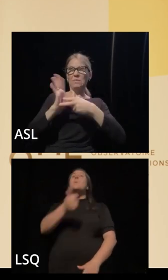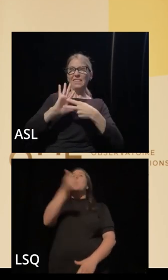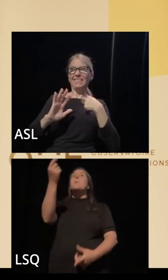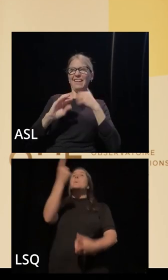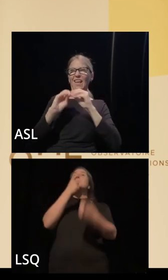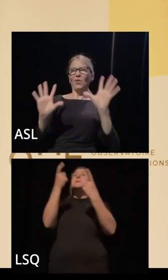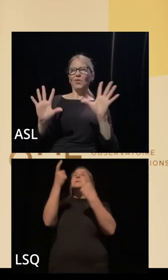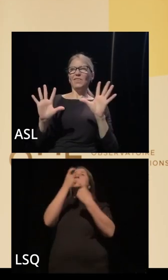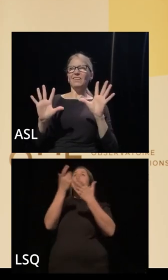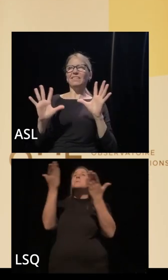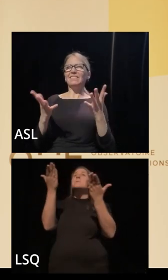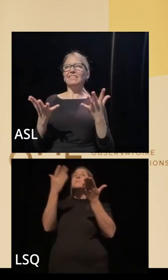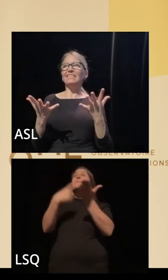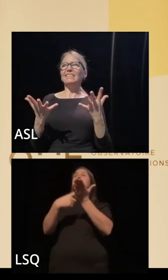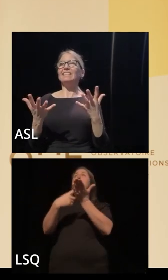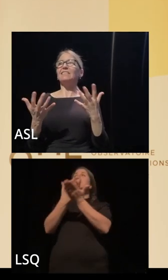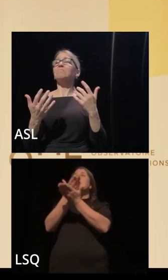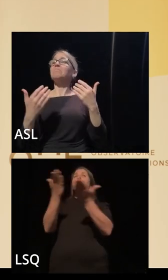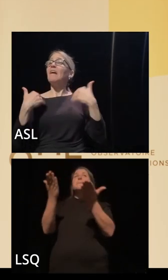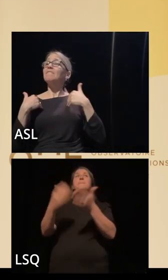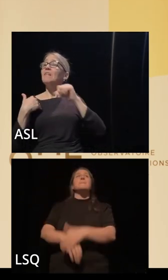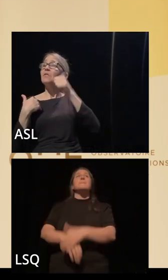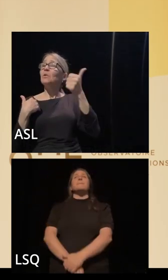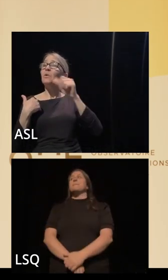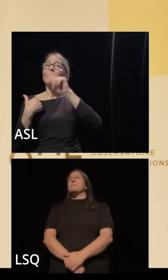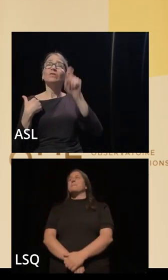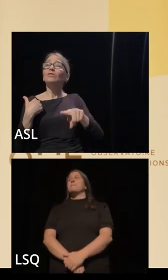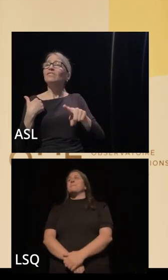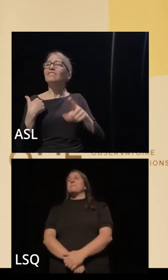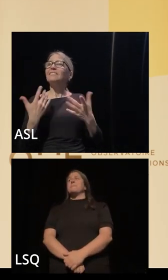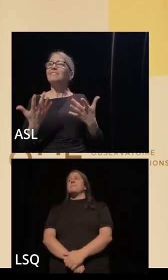Question de la salle, de l'auditoire.